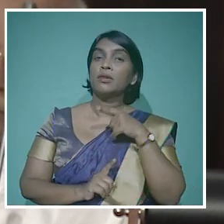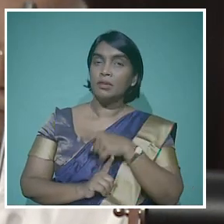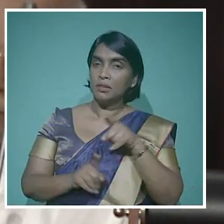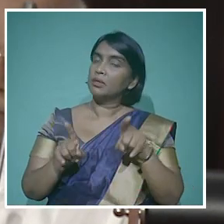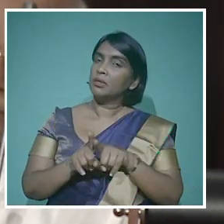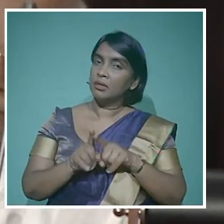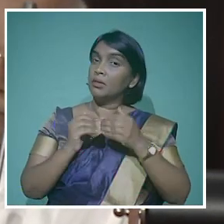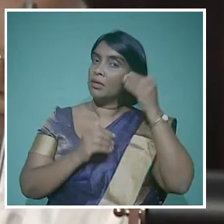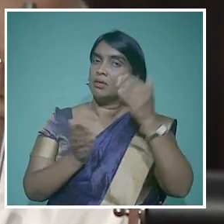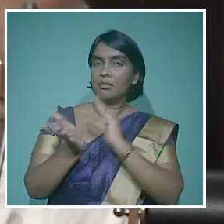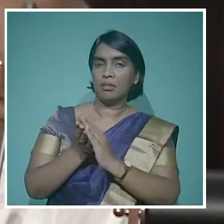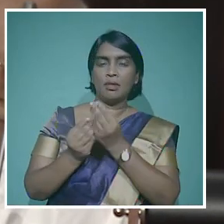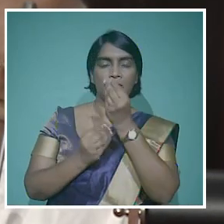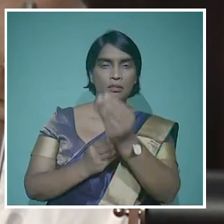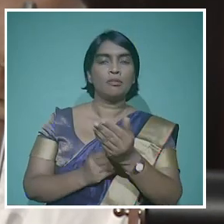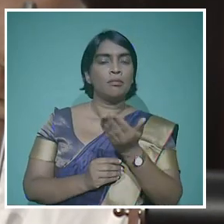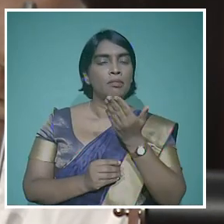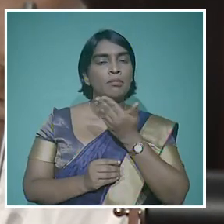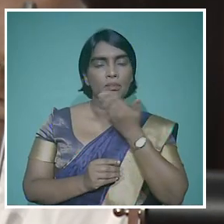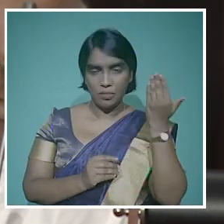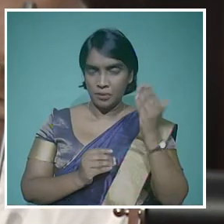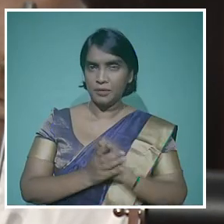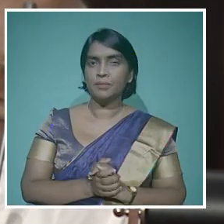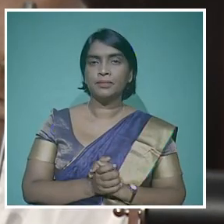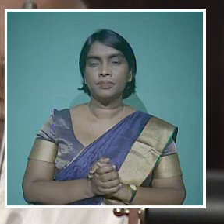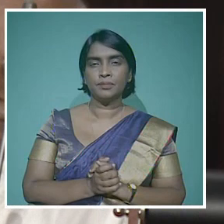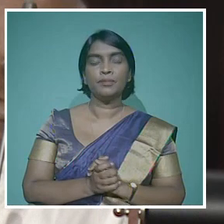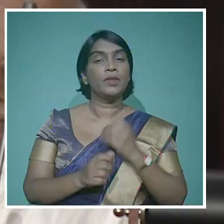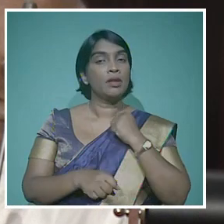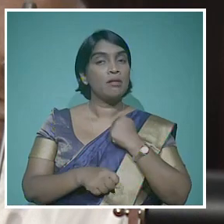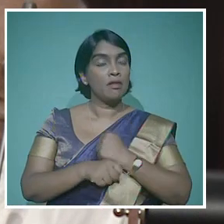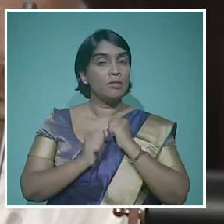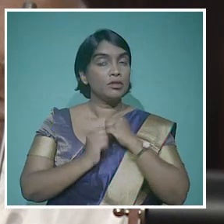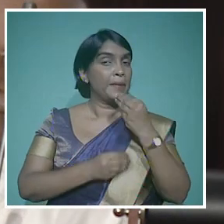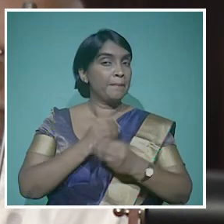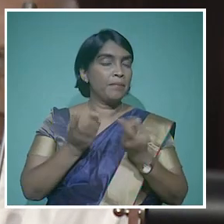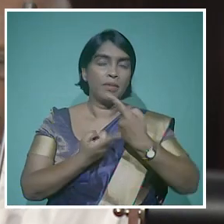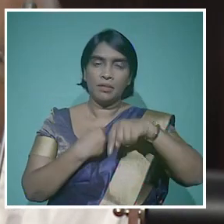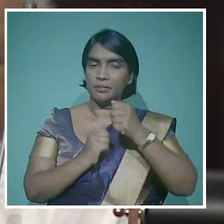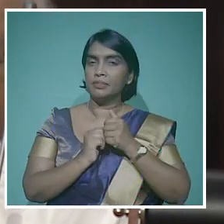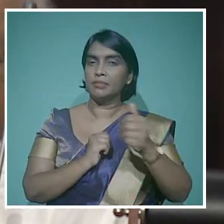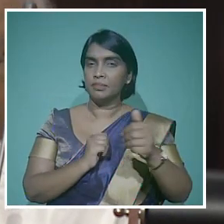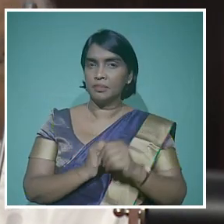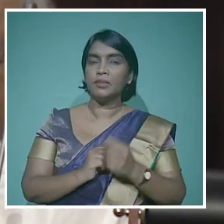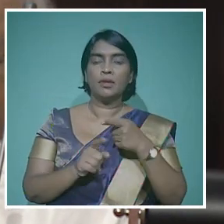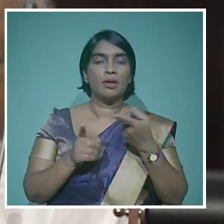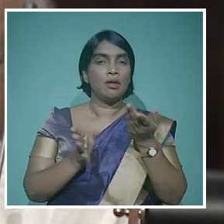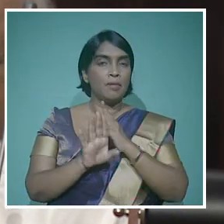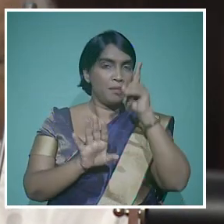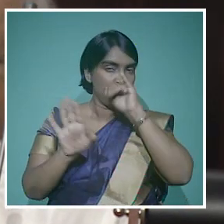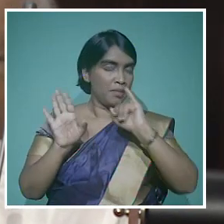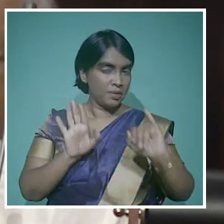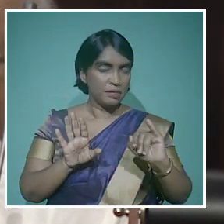එයාටත් ඒ වෙනකොට සහනයක් ලබා දෙන්නට අවස්ථාව ලැබුණා. රාජ්‍ය ව්‍යවසාය ප්‍රතිව්‍යුහගත කිරීම. පසුගිය මාස 6